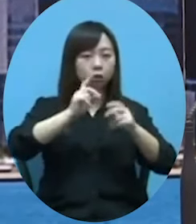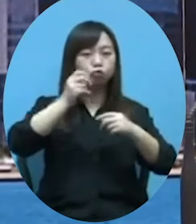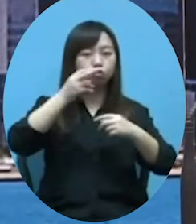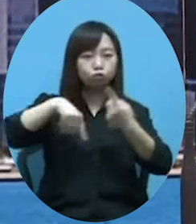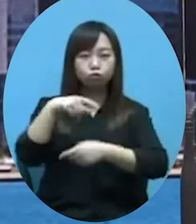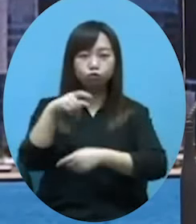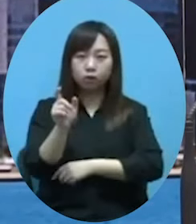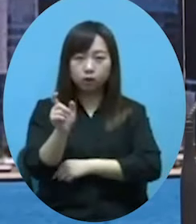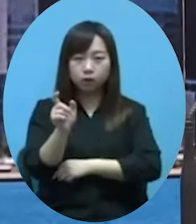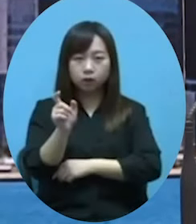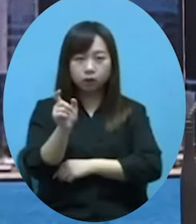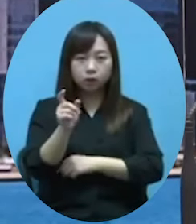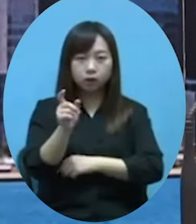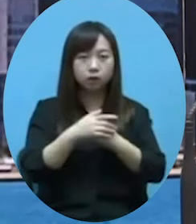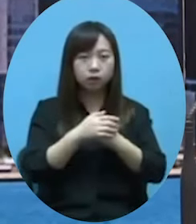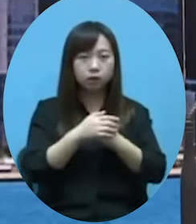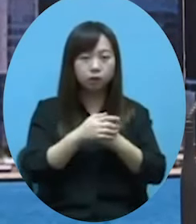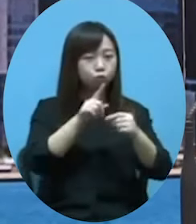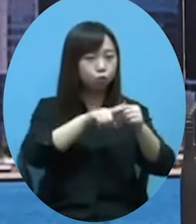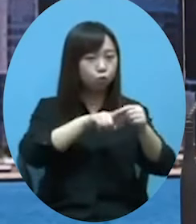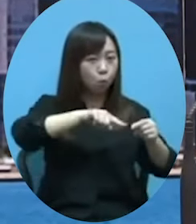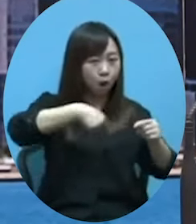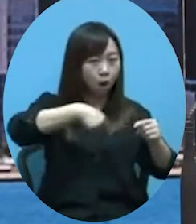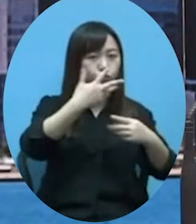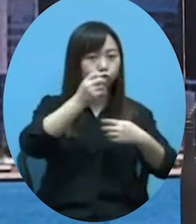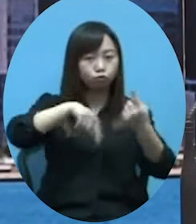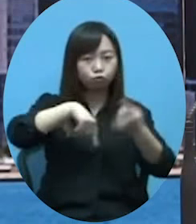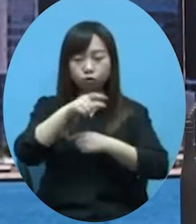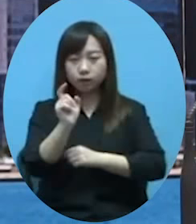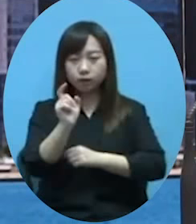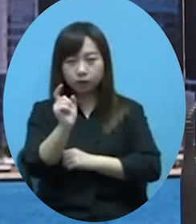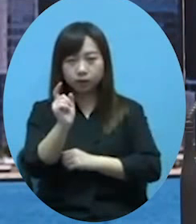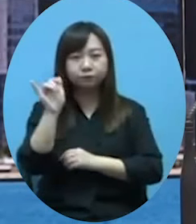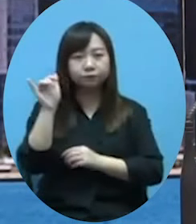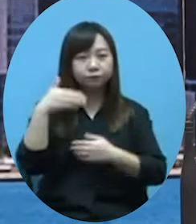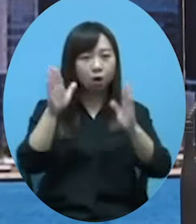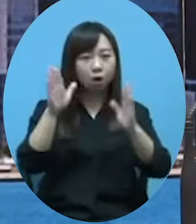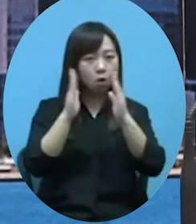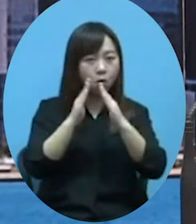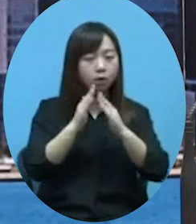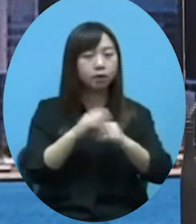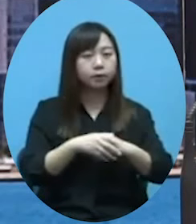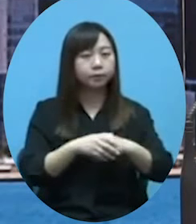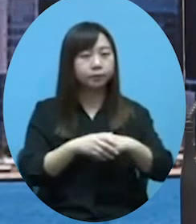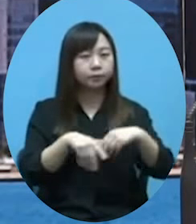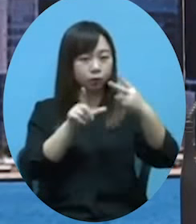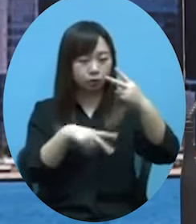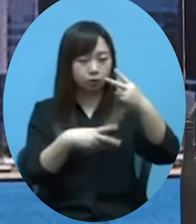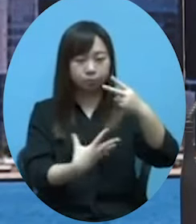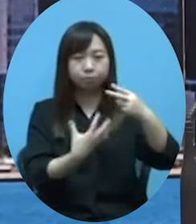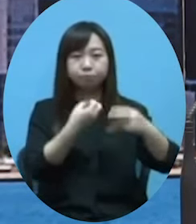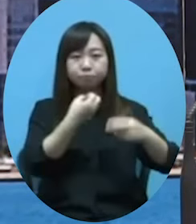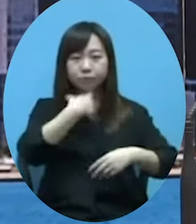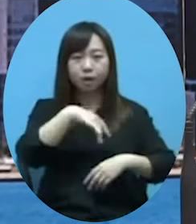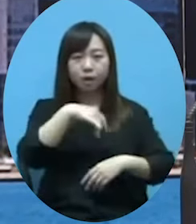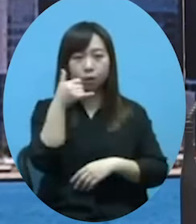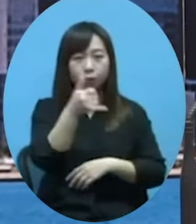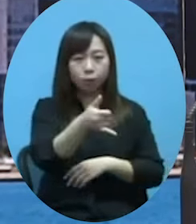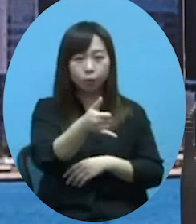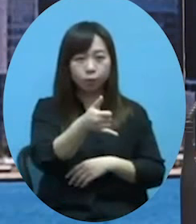就是搭地鐵經中環然後搭地鐵回家然後搭那在25日就曾經去過